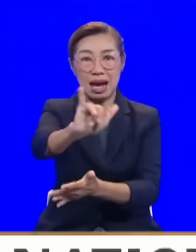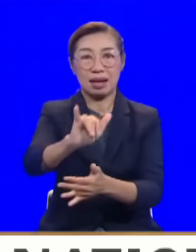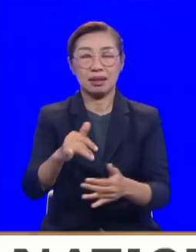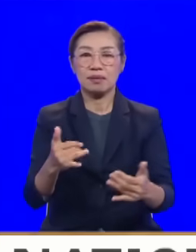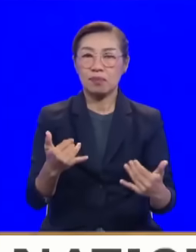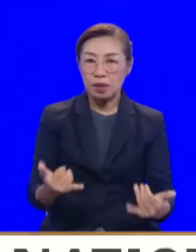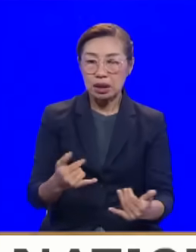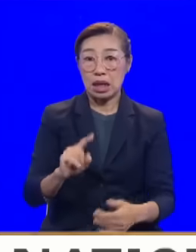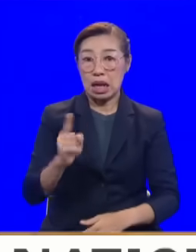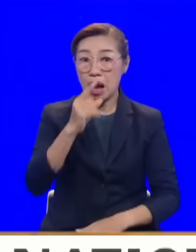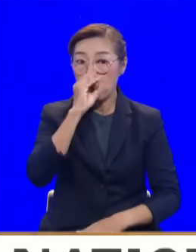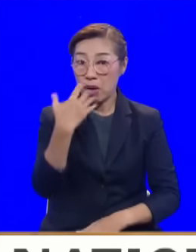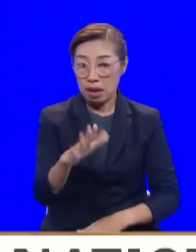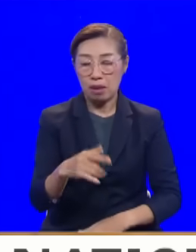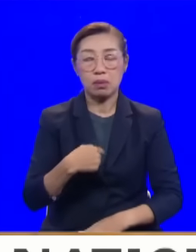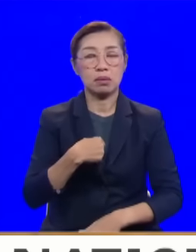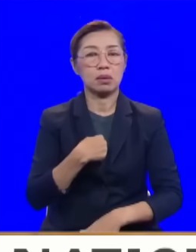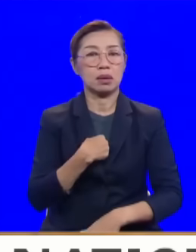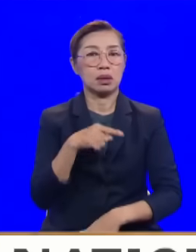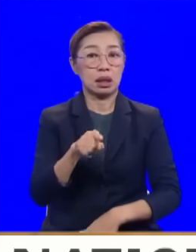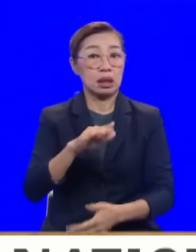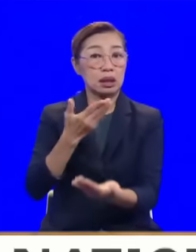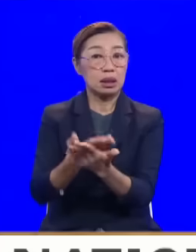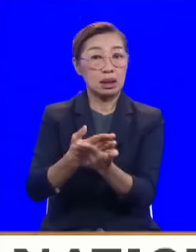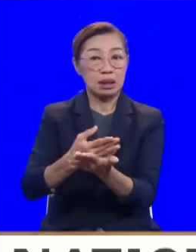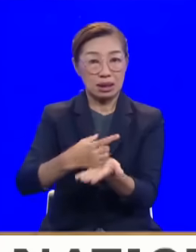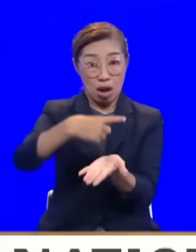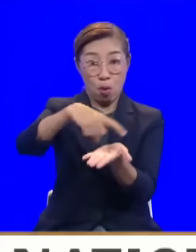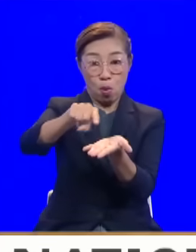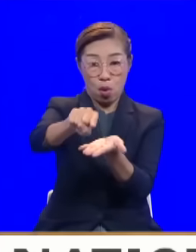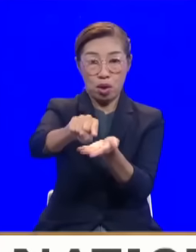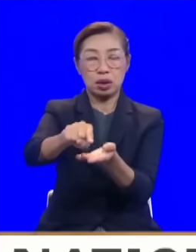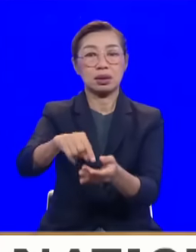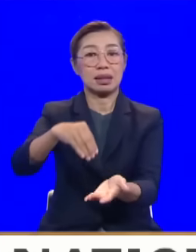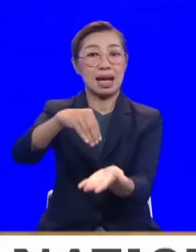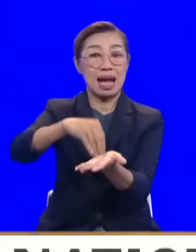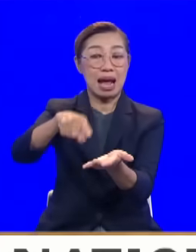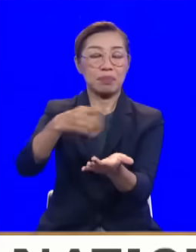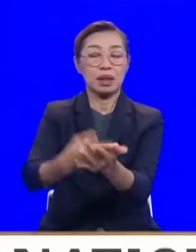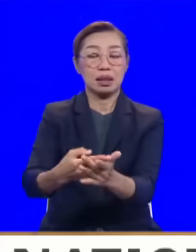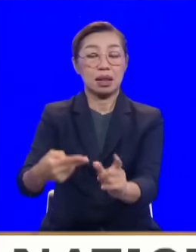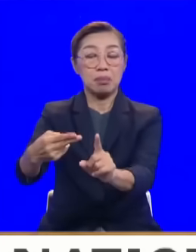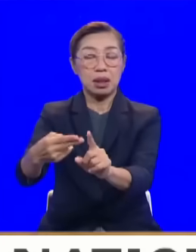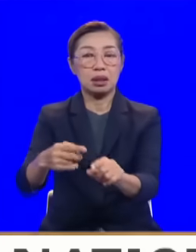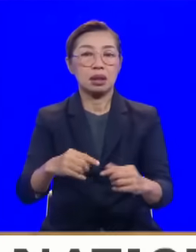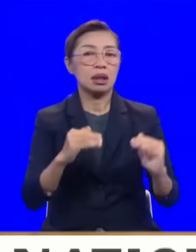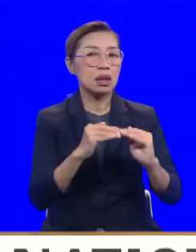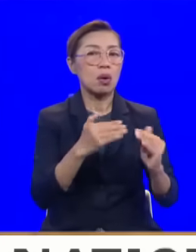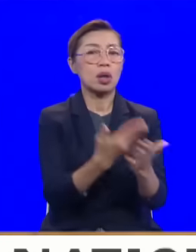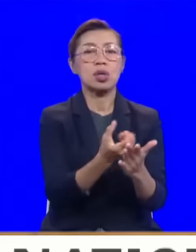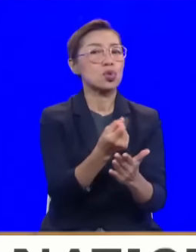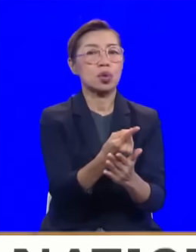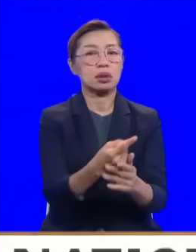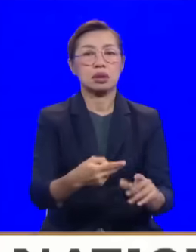อย่างแรกเลยอย่างที่ผมได้เรียนไปเนี่ยนะครับมูลค่าเงิน 10,000 บาทในดิจิตอลวอลเล็ตเท่ากับเงิน 10,000 บาทที่เราถือเป็นแบงค์นั่นแหละไม่ได้แตกต่